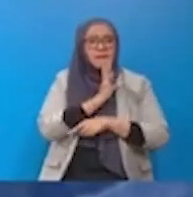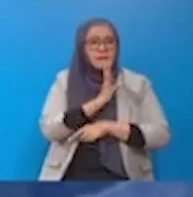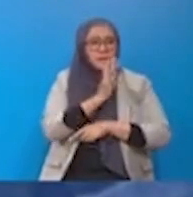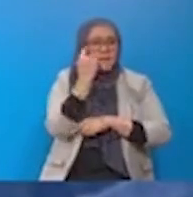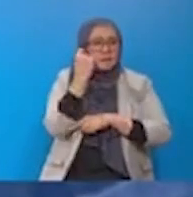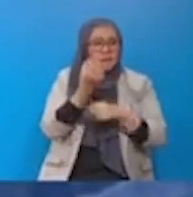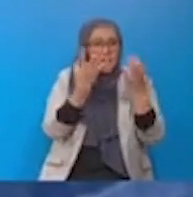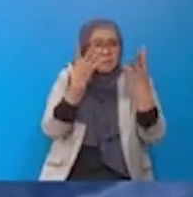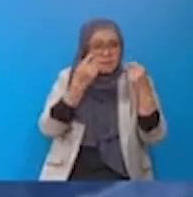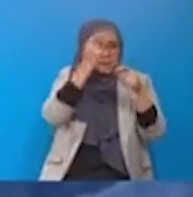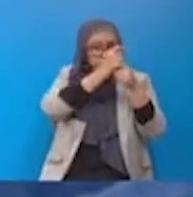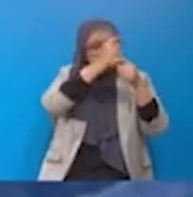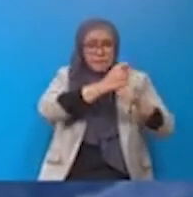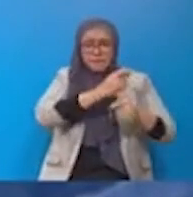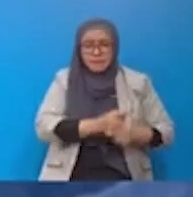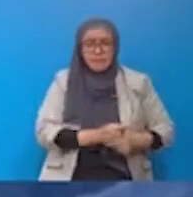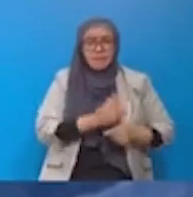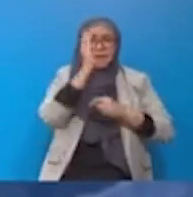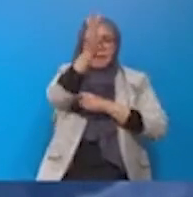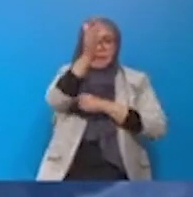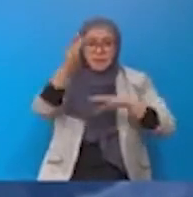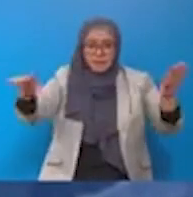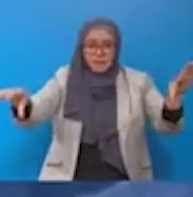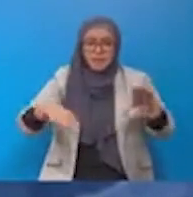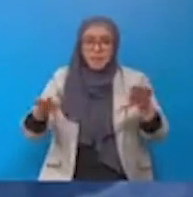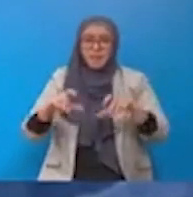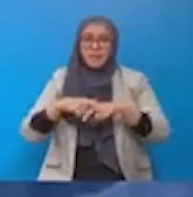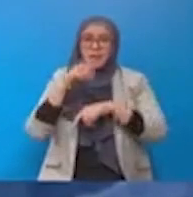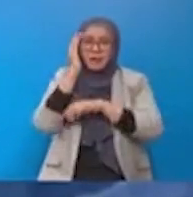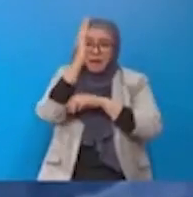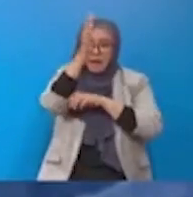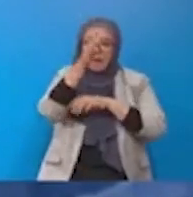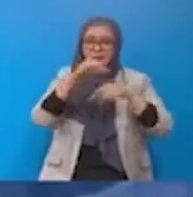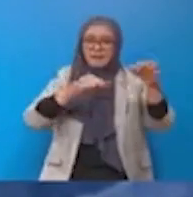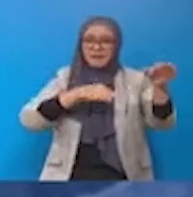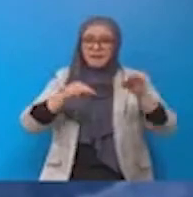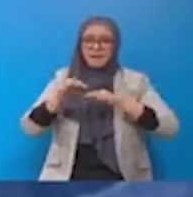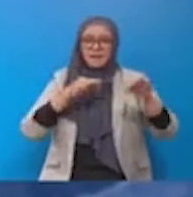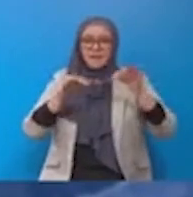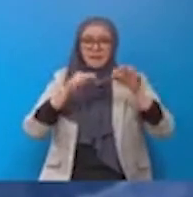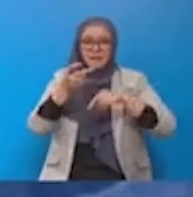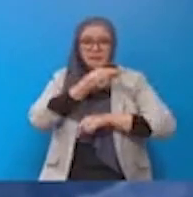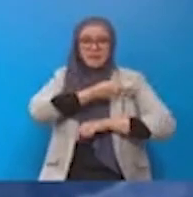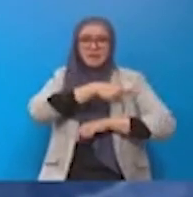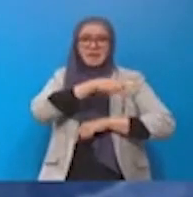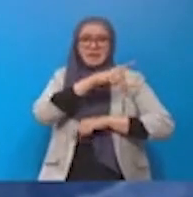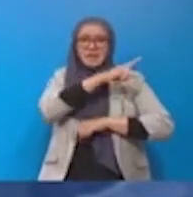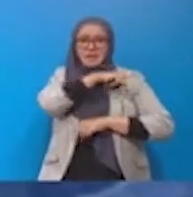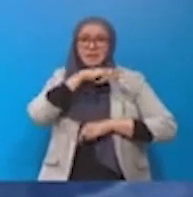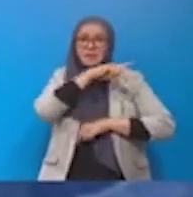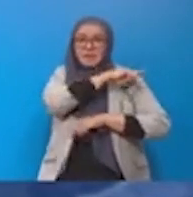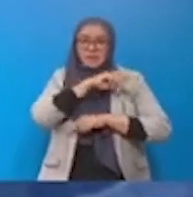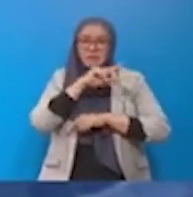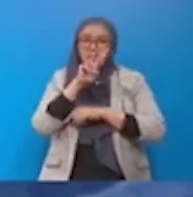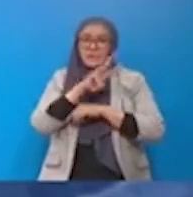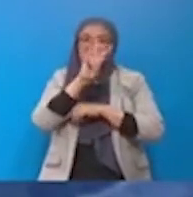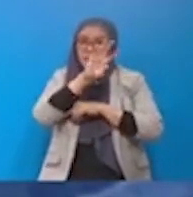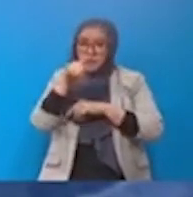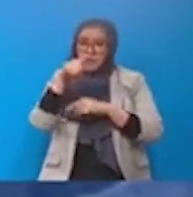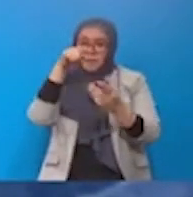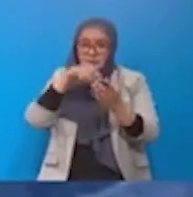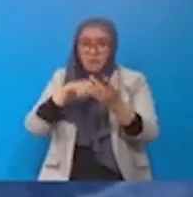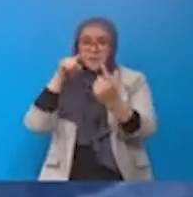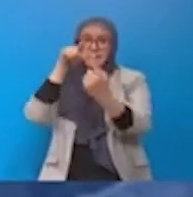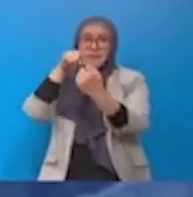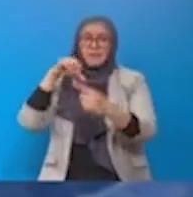yang akan dibuat ia akan diterangkan oleh ketua-ketua with nih kepada ahli-ahli paling masing-masing